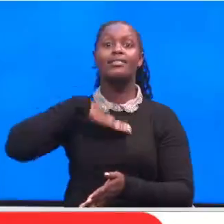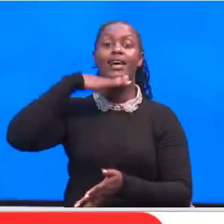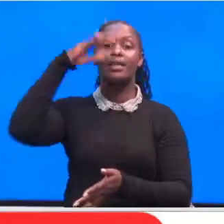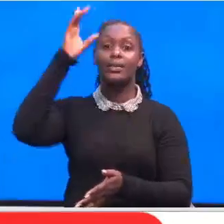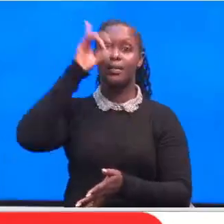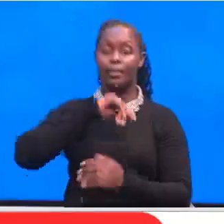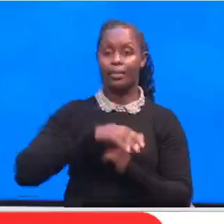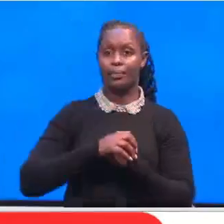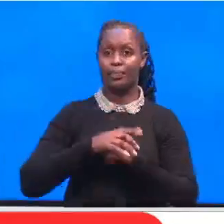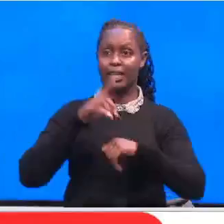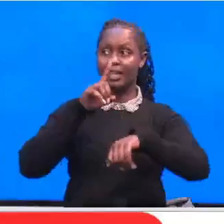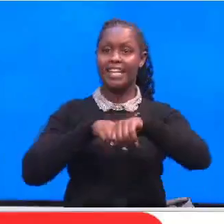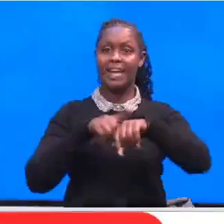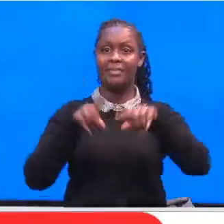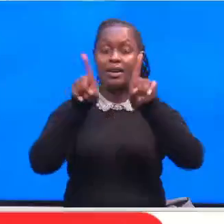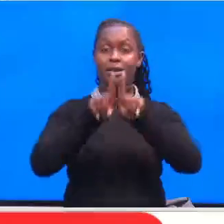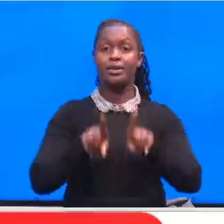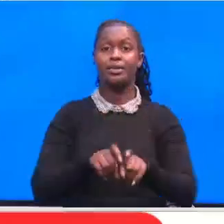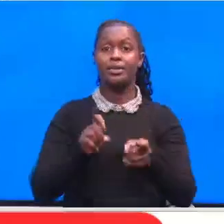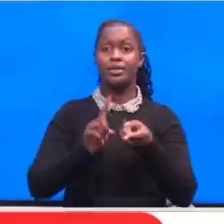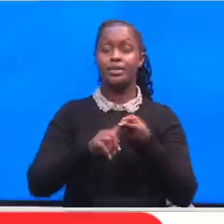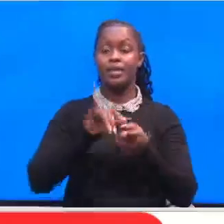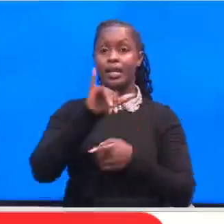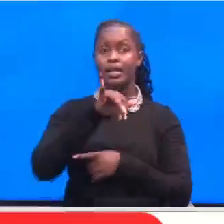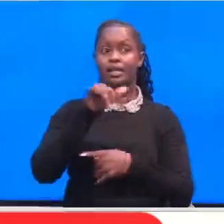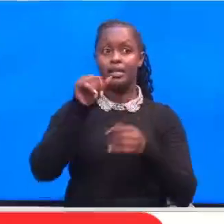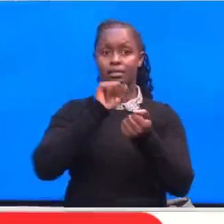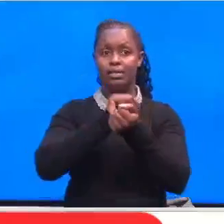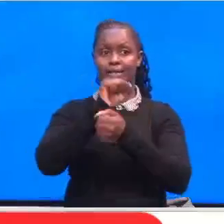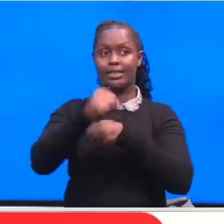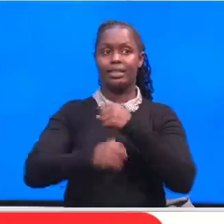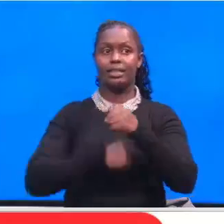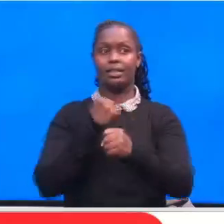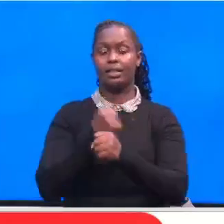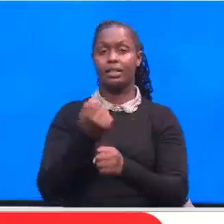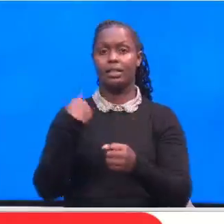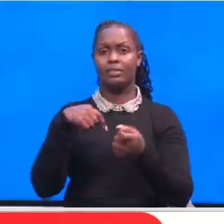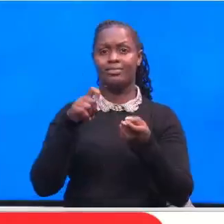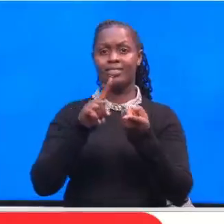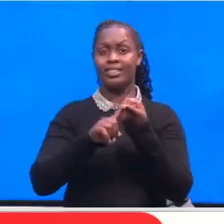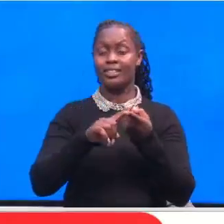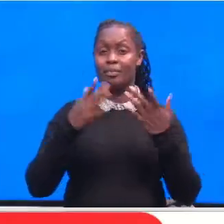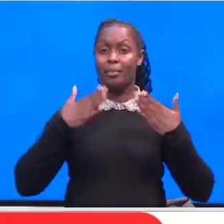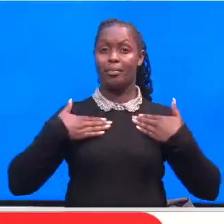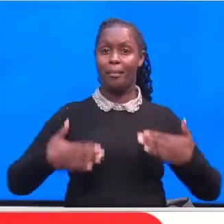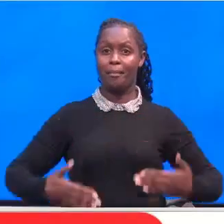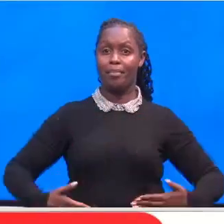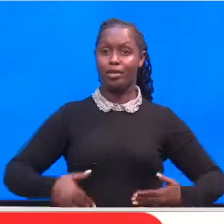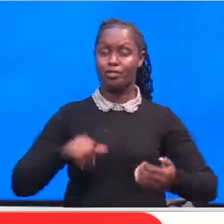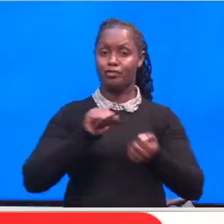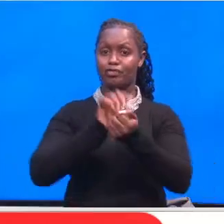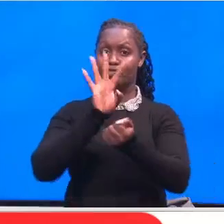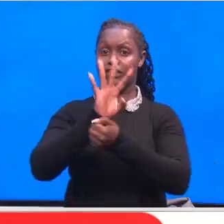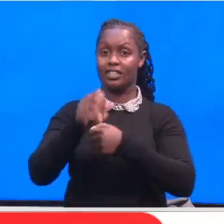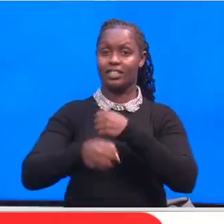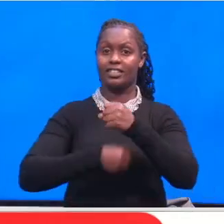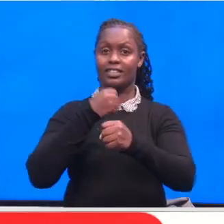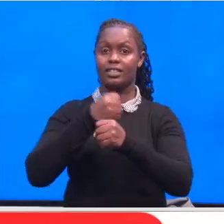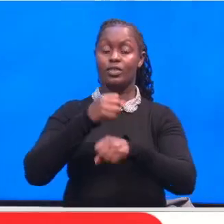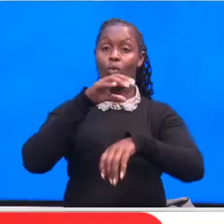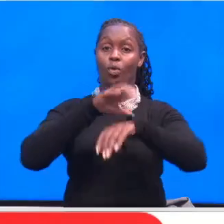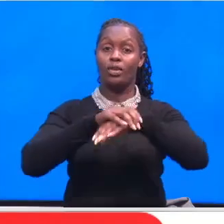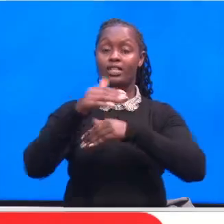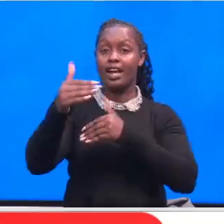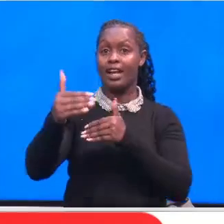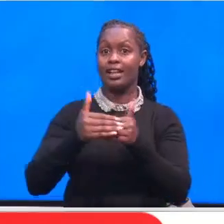asubuhi siku iliyofuatia, mwili wa mtoto huyo mwenye umri wa miaka 14 ukapatikana mita chache kando na shule yake, mwili